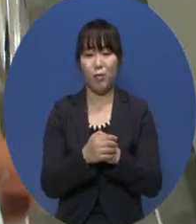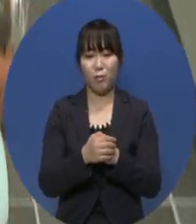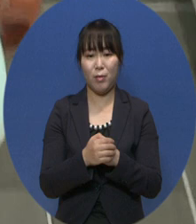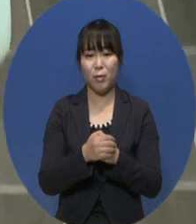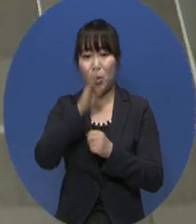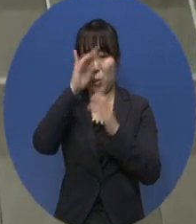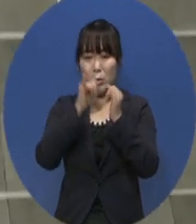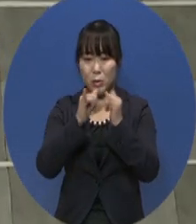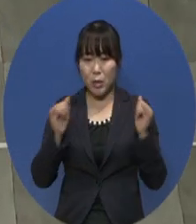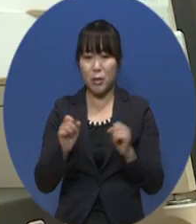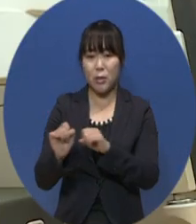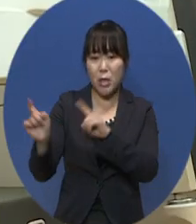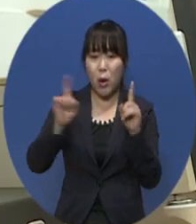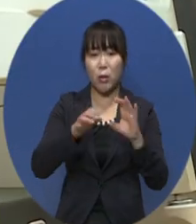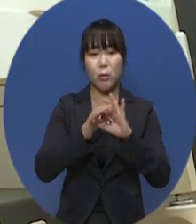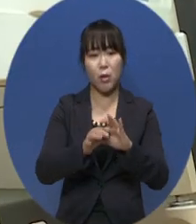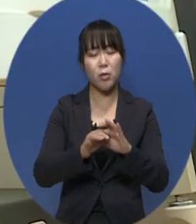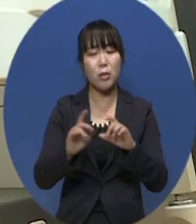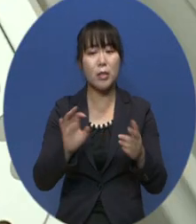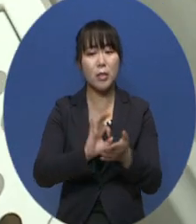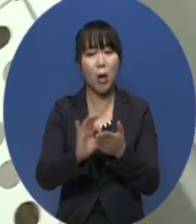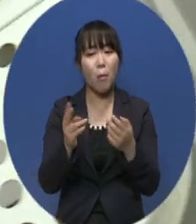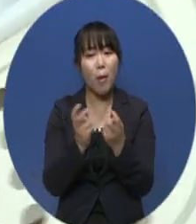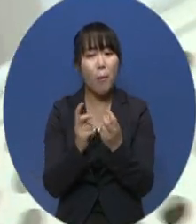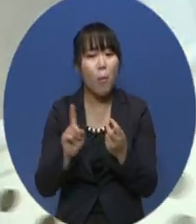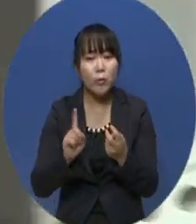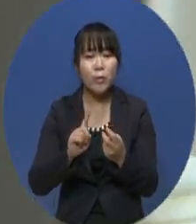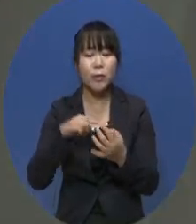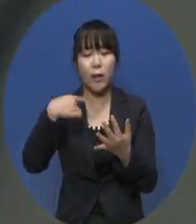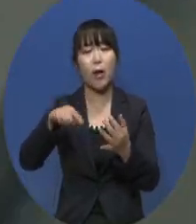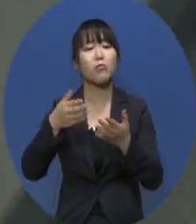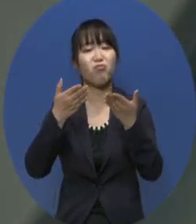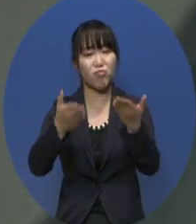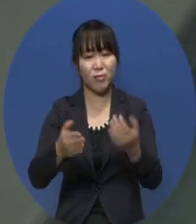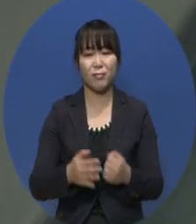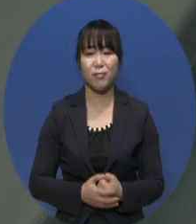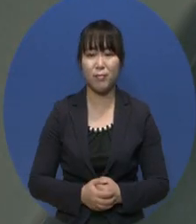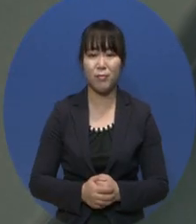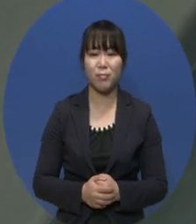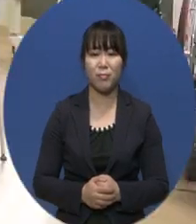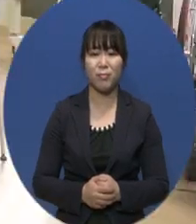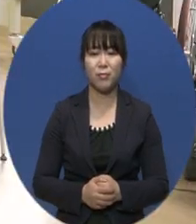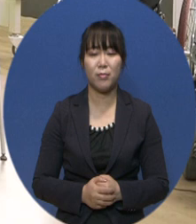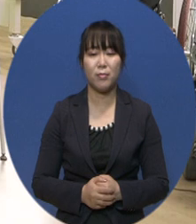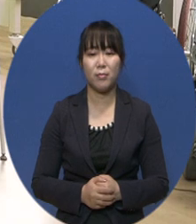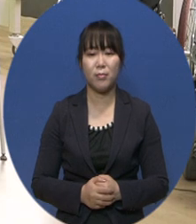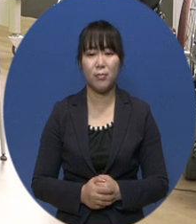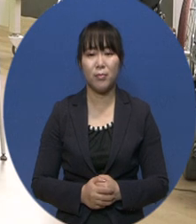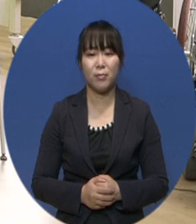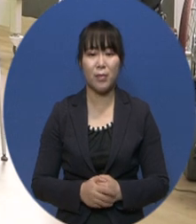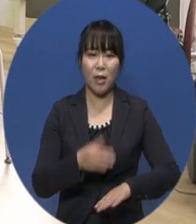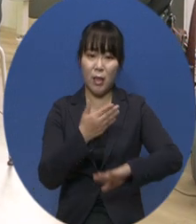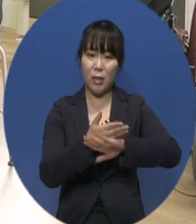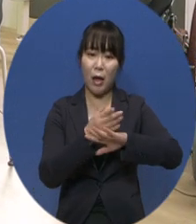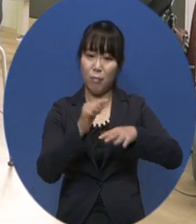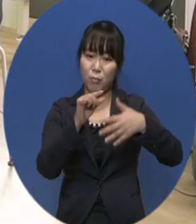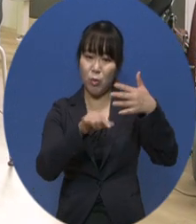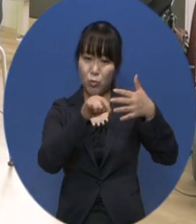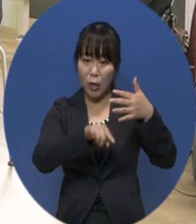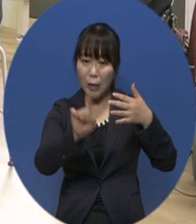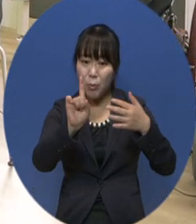환자분들이 또 재활을 통해서 이걸 어떻게 쓰는 건지 다 가르쳐준다고 합니다. 네. 저희가 그런 또 다른 프로그램 중에 하나는